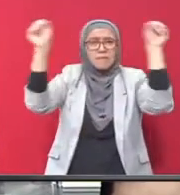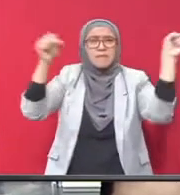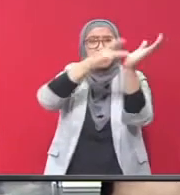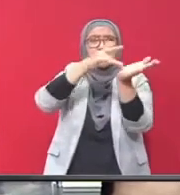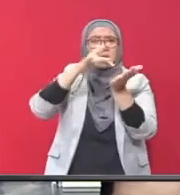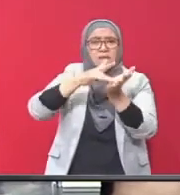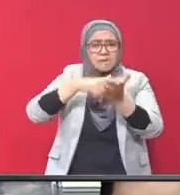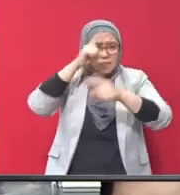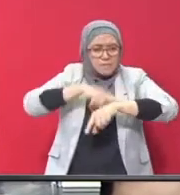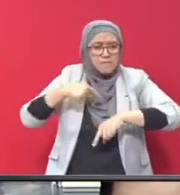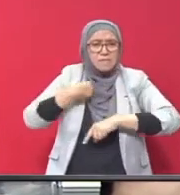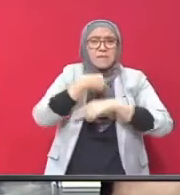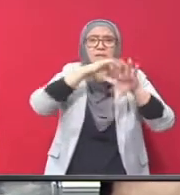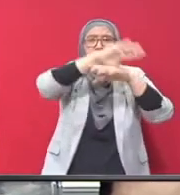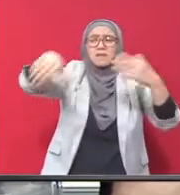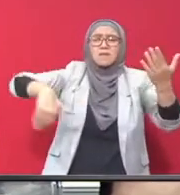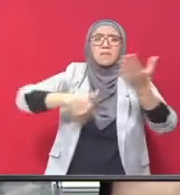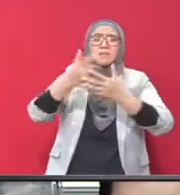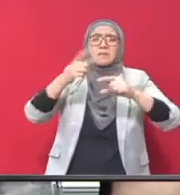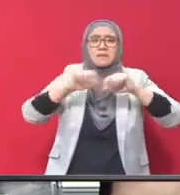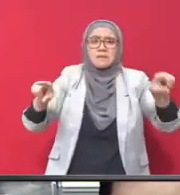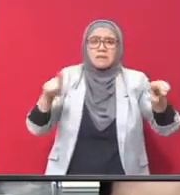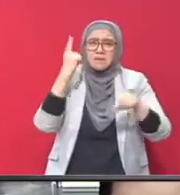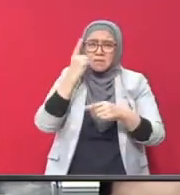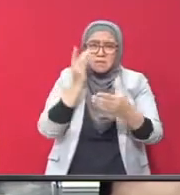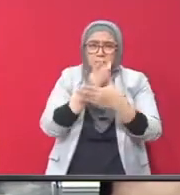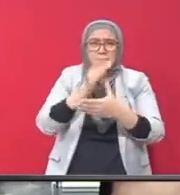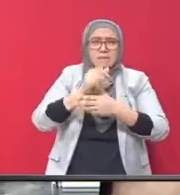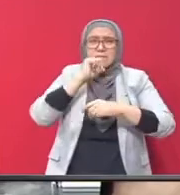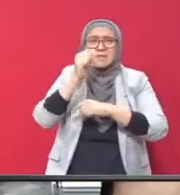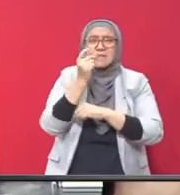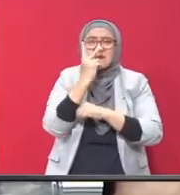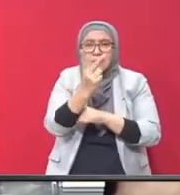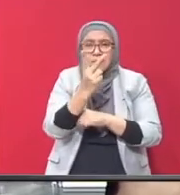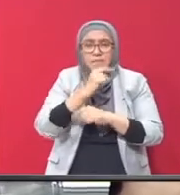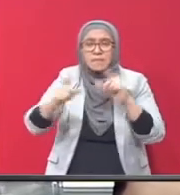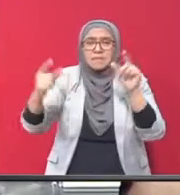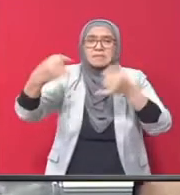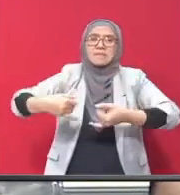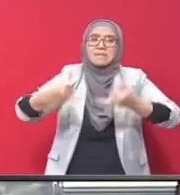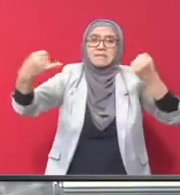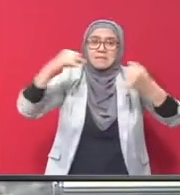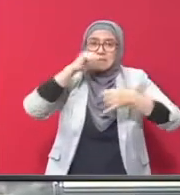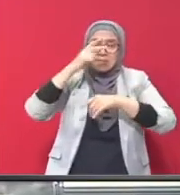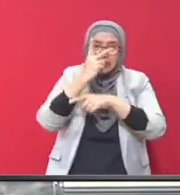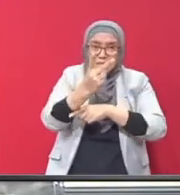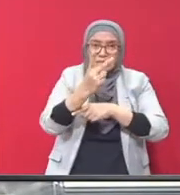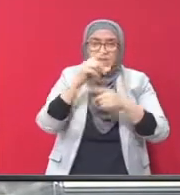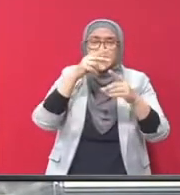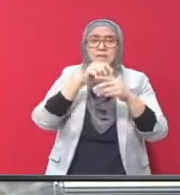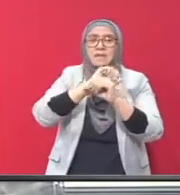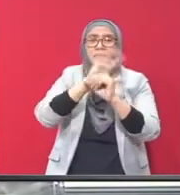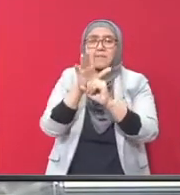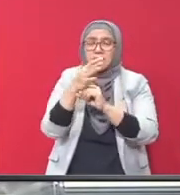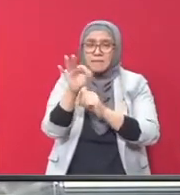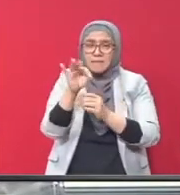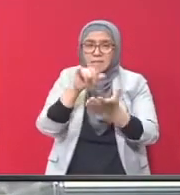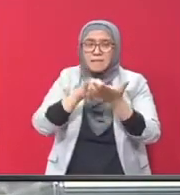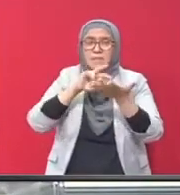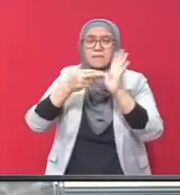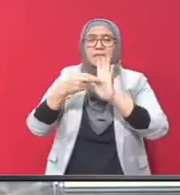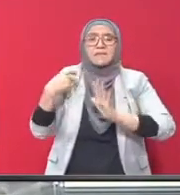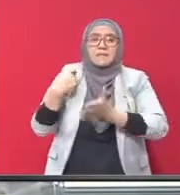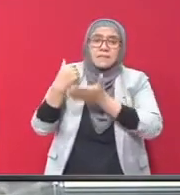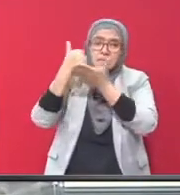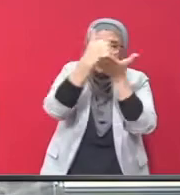kita semua menghadapi satu Serangan yang tidak nampak musuh yang tidak nampak jadi dalam masalah ini kita membantu juga majikan